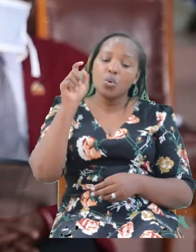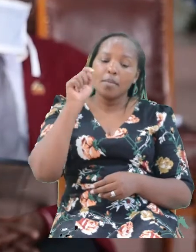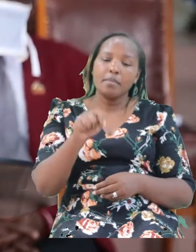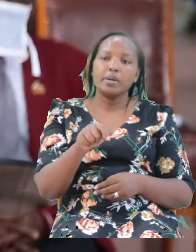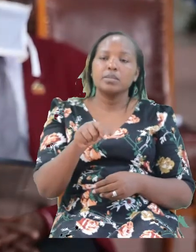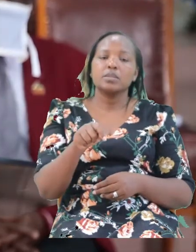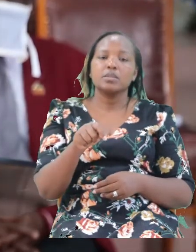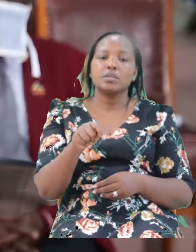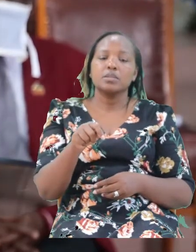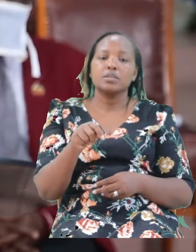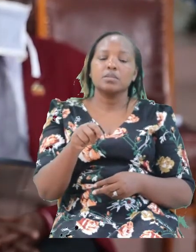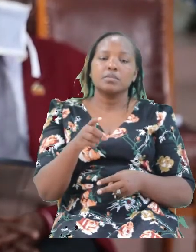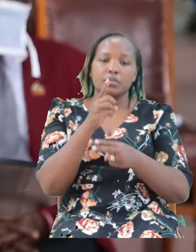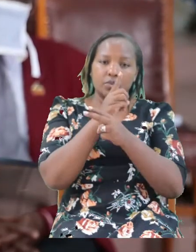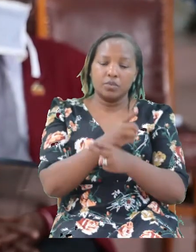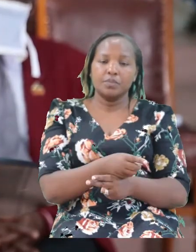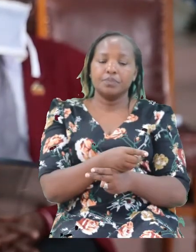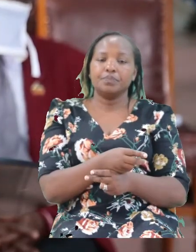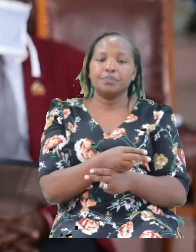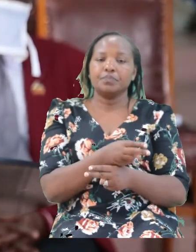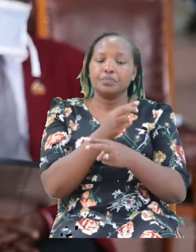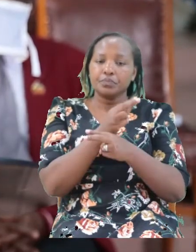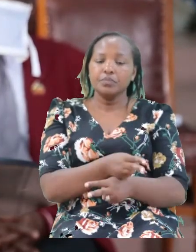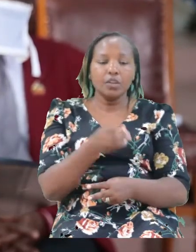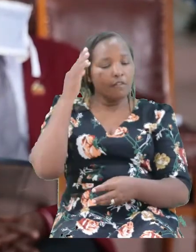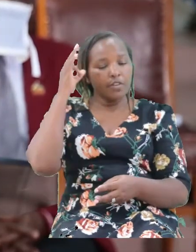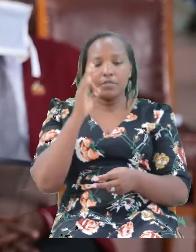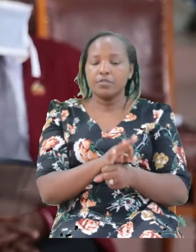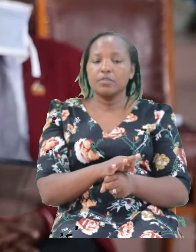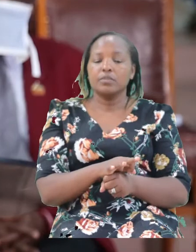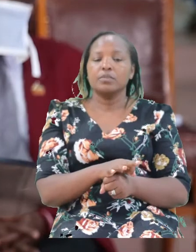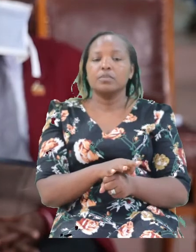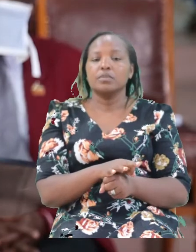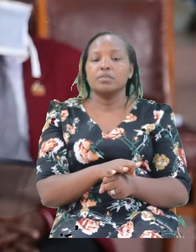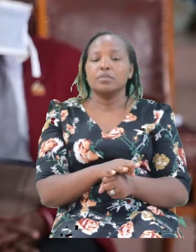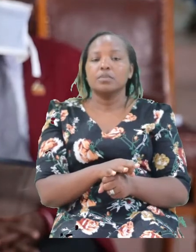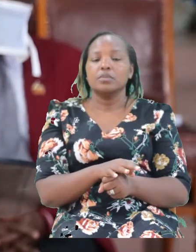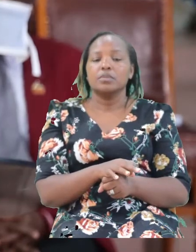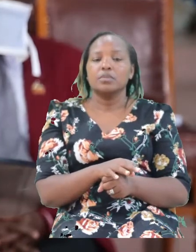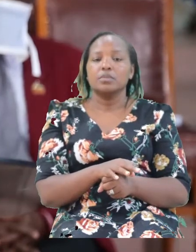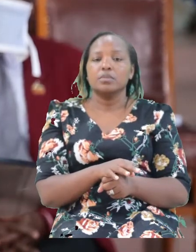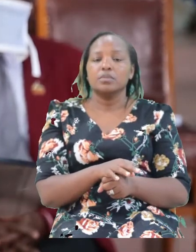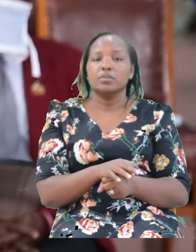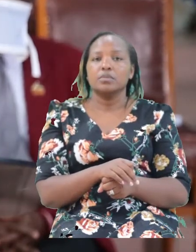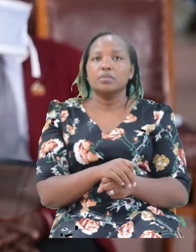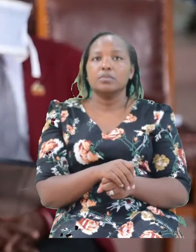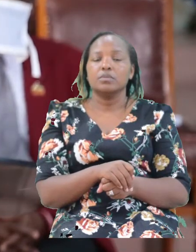wale wana uwakili wakuwe na uaminifu. Na katika